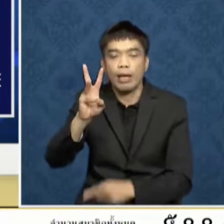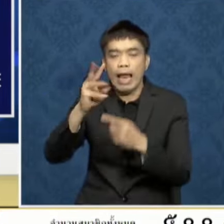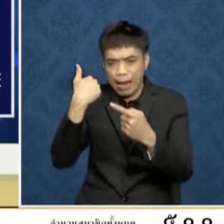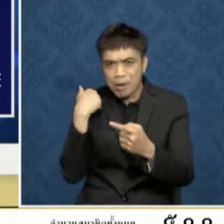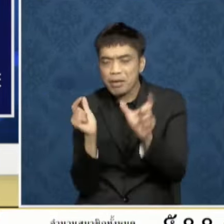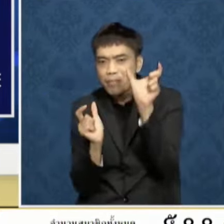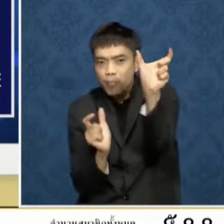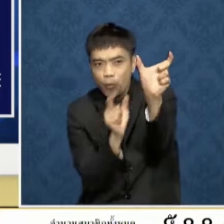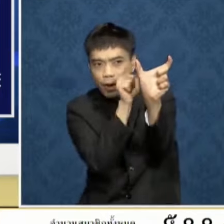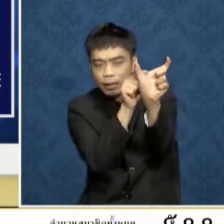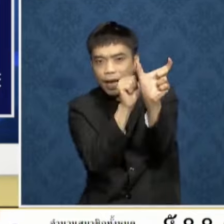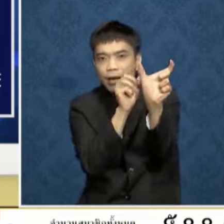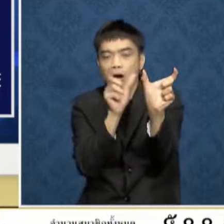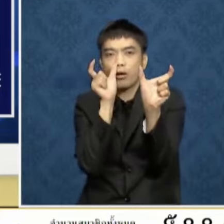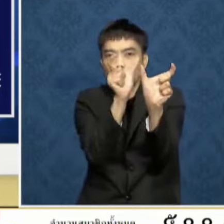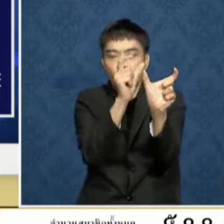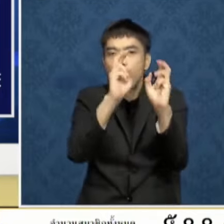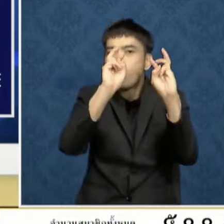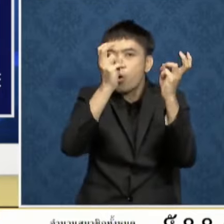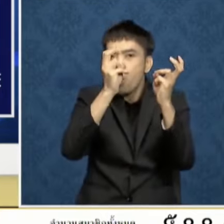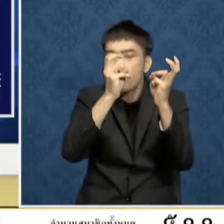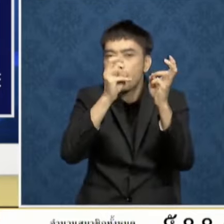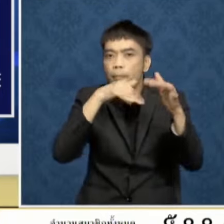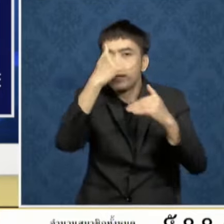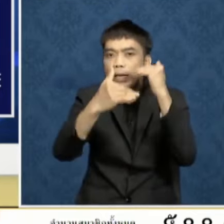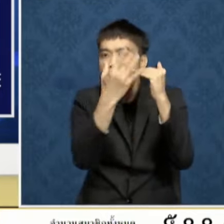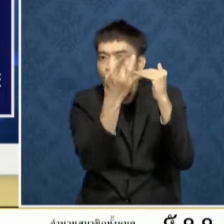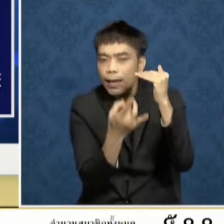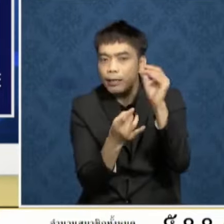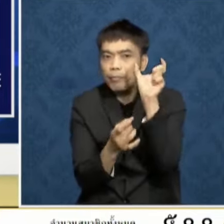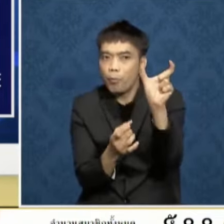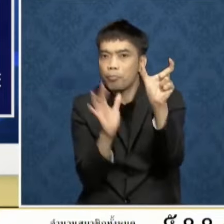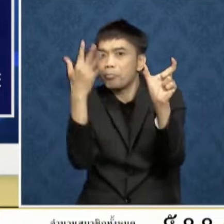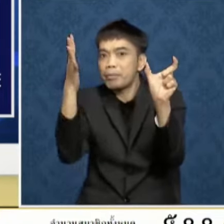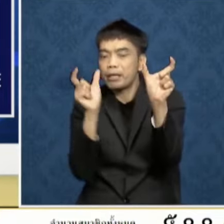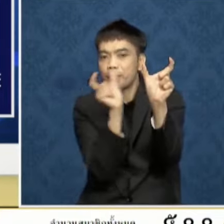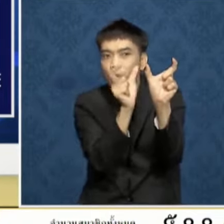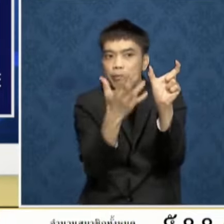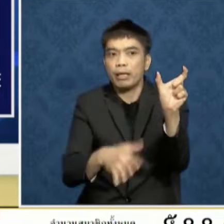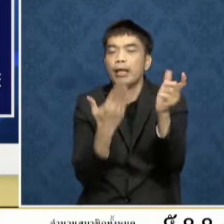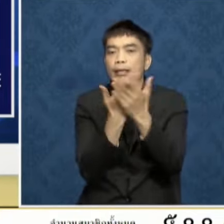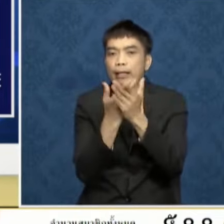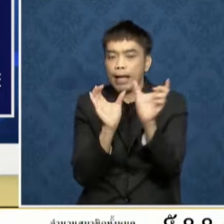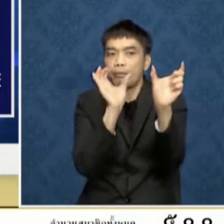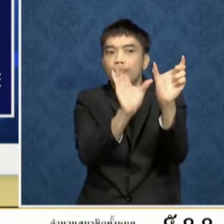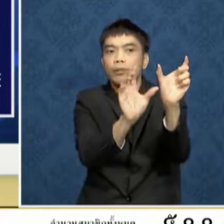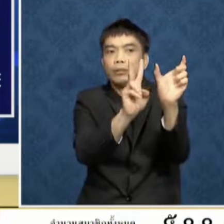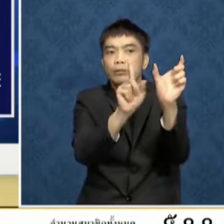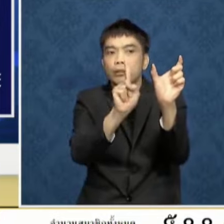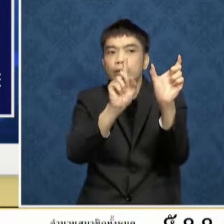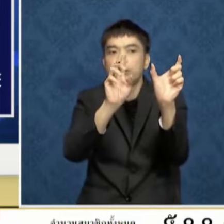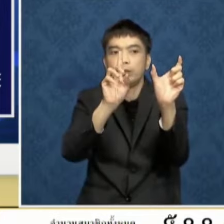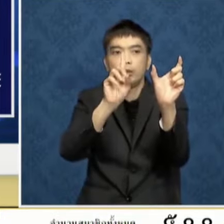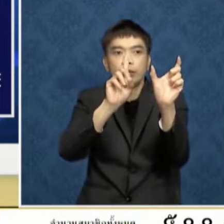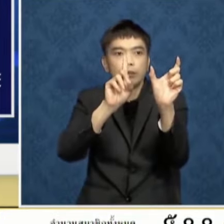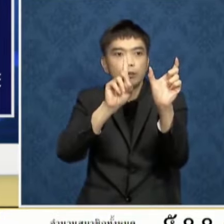กว่า 1478 3ล้านบาทหรือเท่ากับ 33%ของงบประมาณทั้งหมด